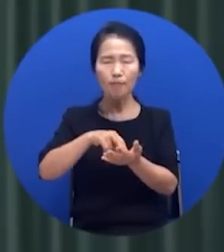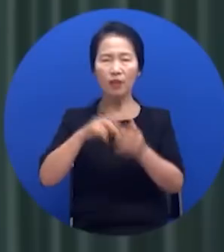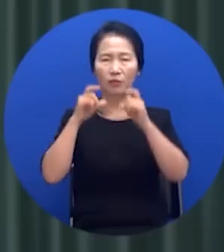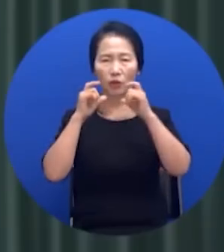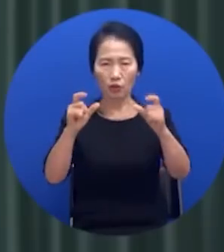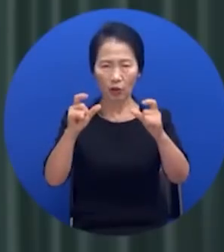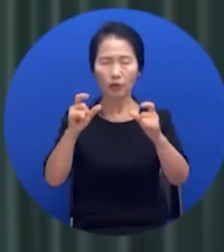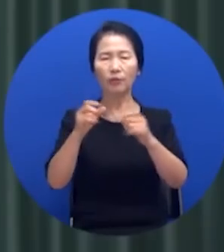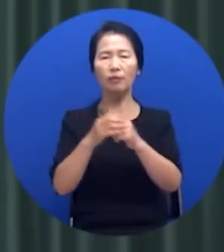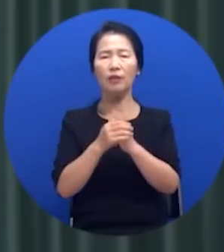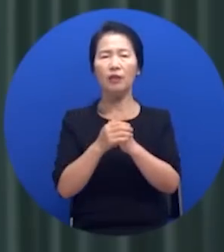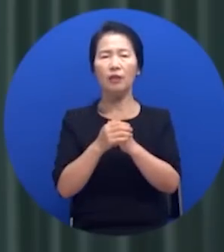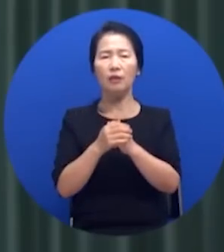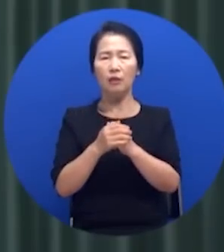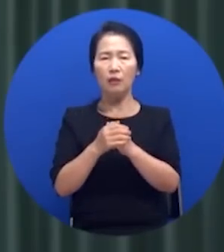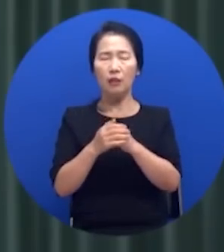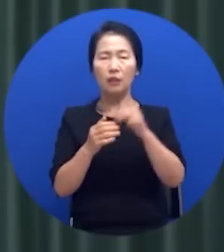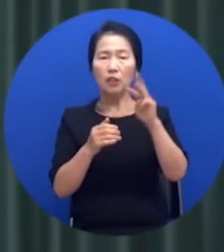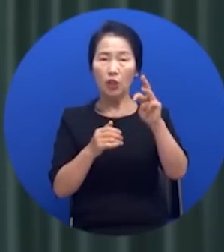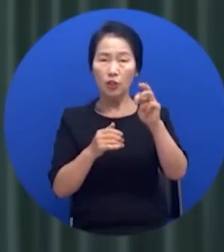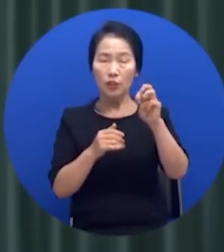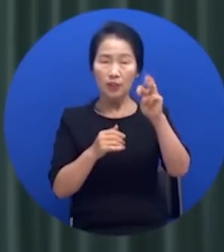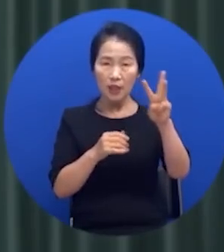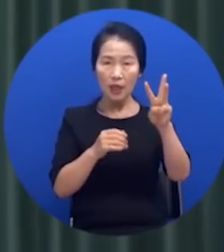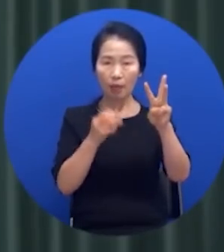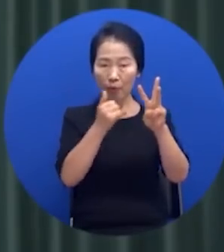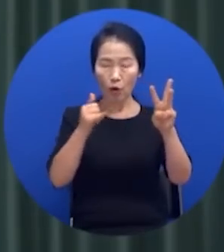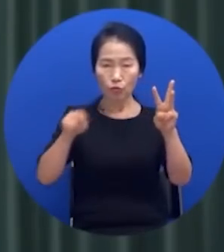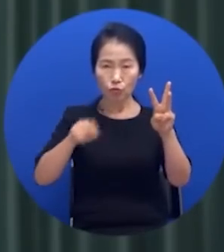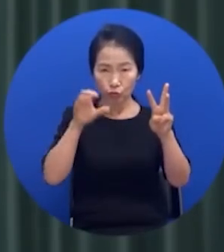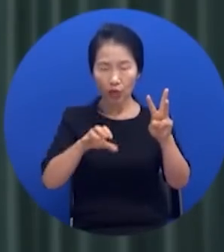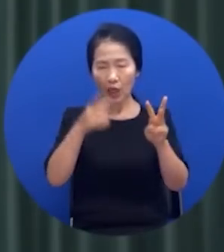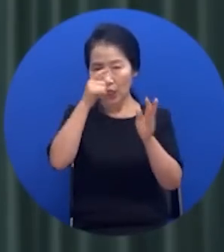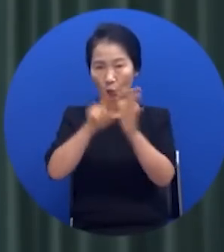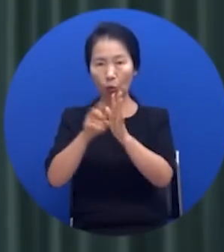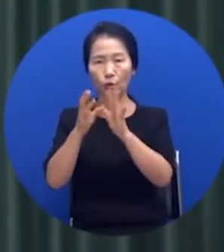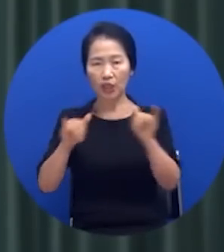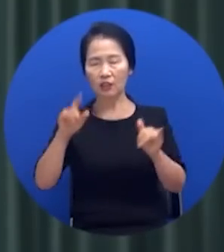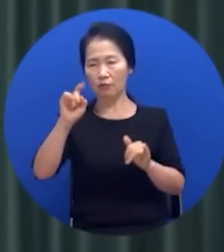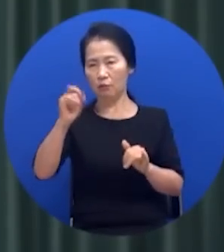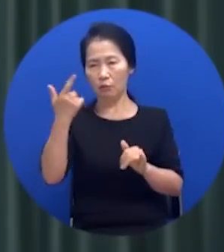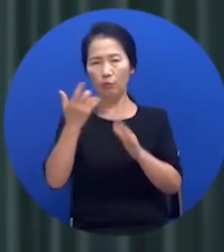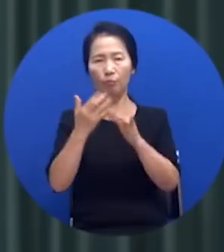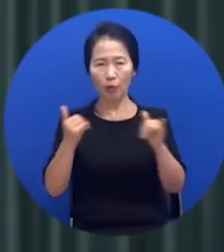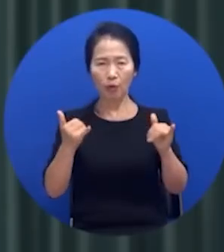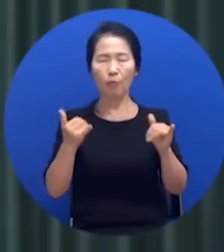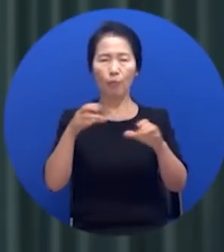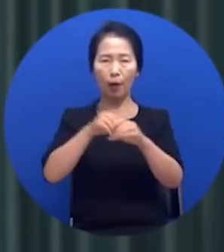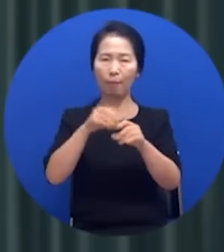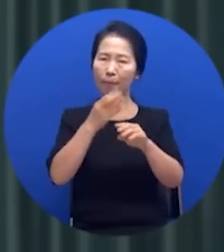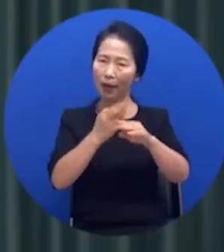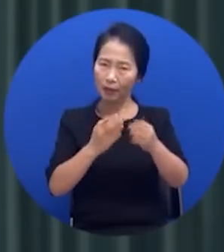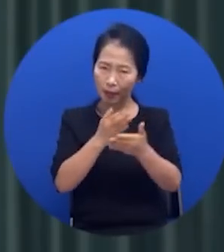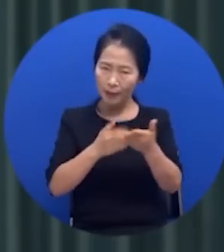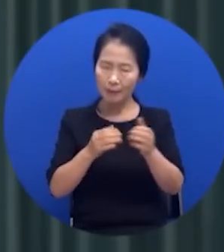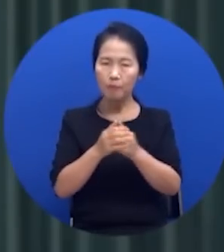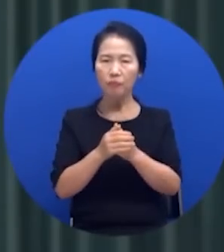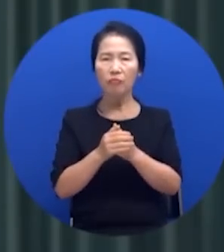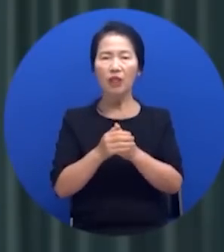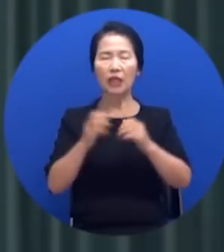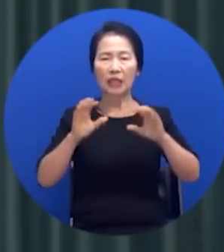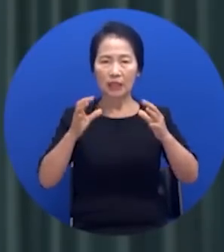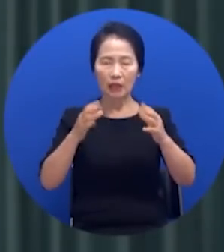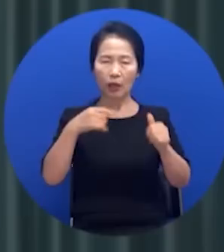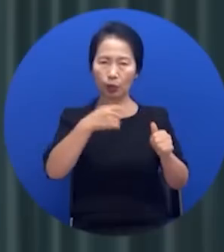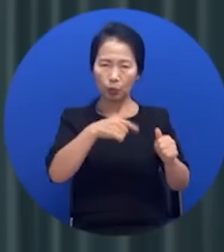중 기독교인이 16명에 이를 정도였습니다. 근대 교육과 의료를